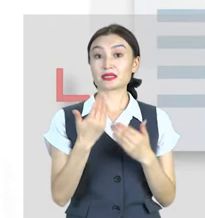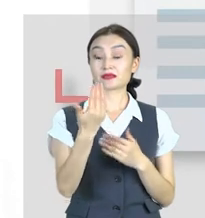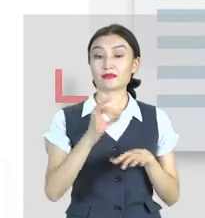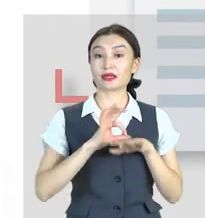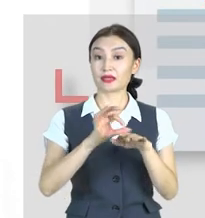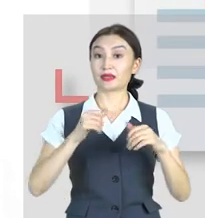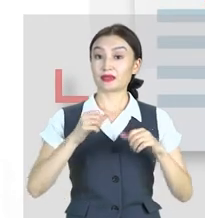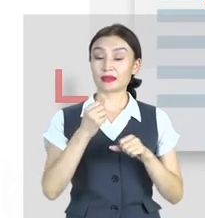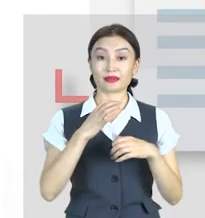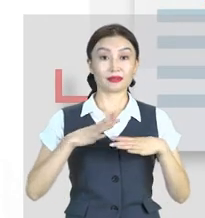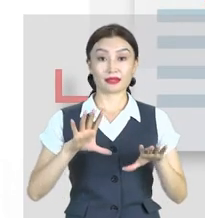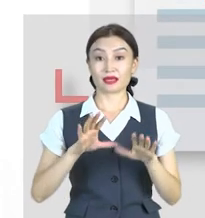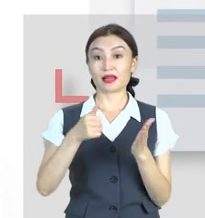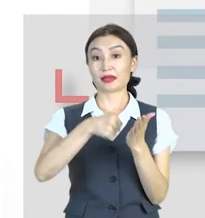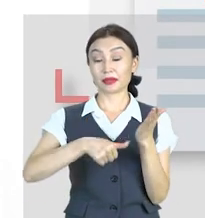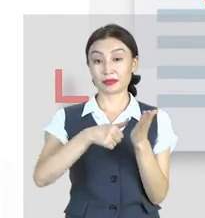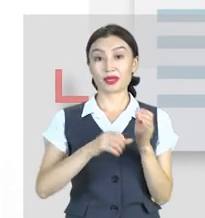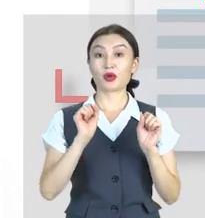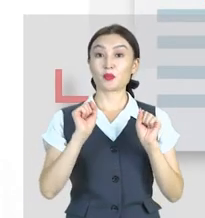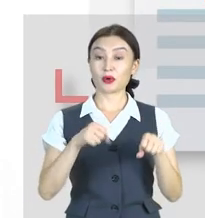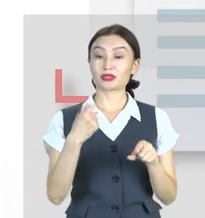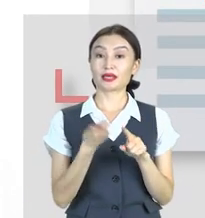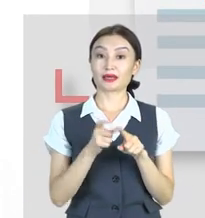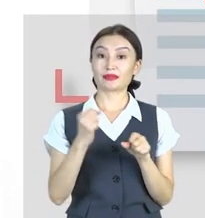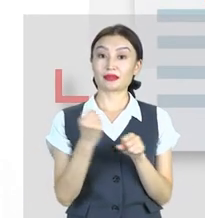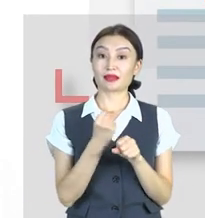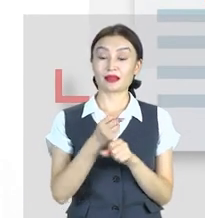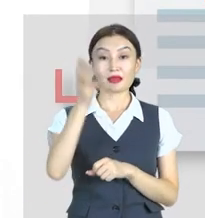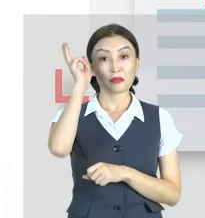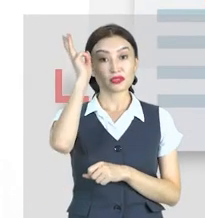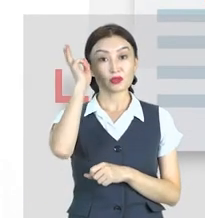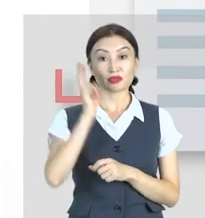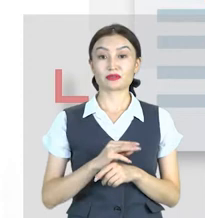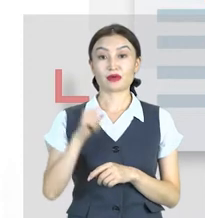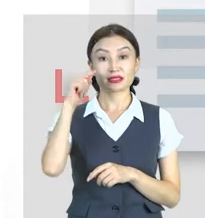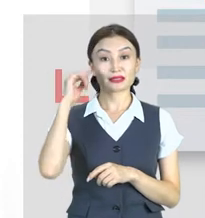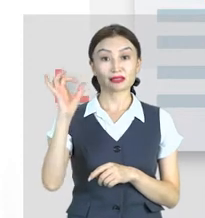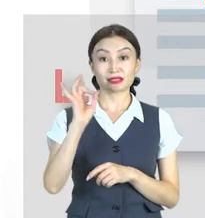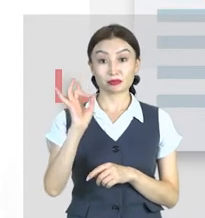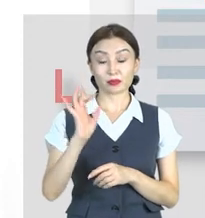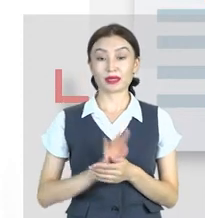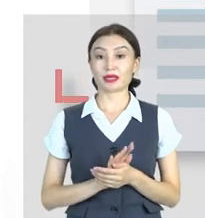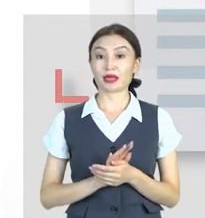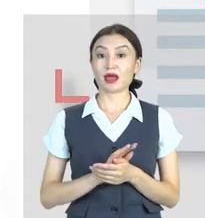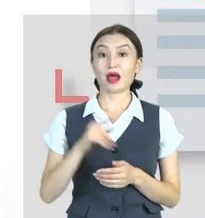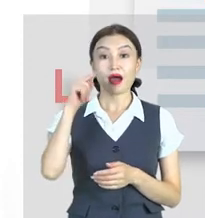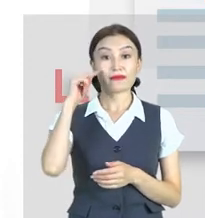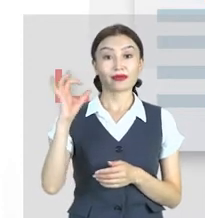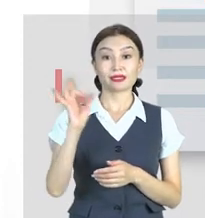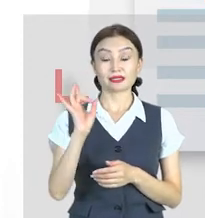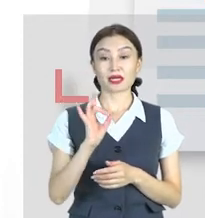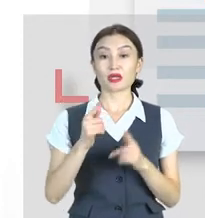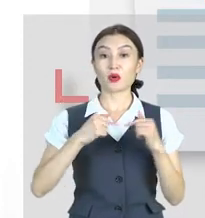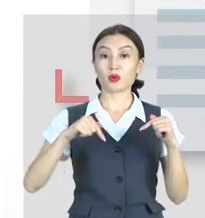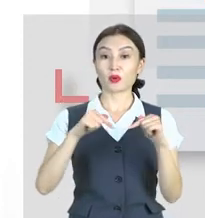проходили биометрическую регистрацию, можете пройти эту процедуру в посольствах и консульствах Кыргызской Республики, а в Кыргызстане – в